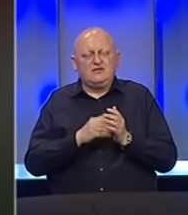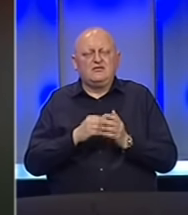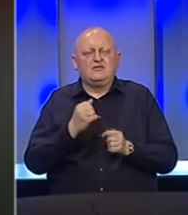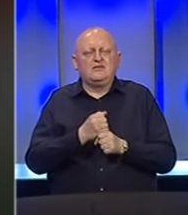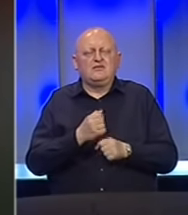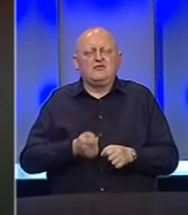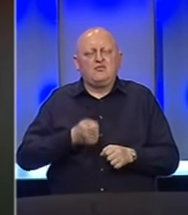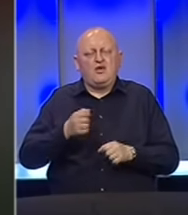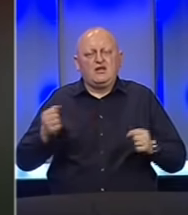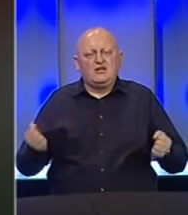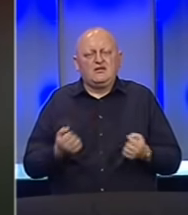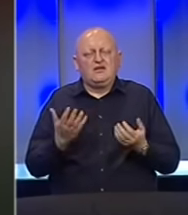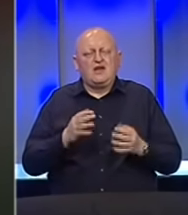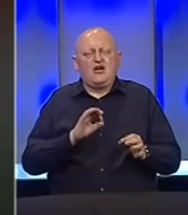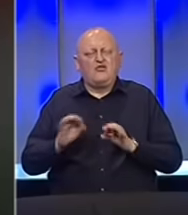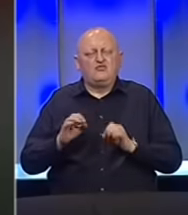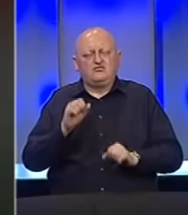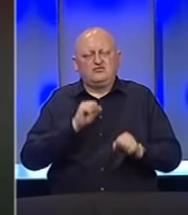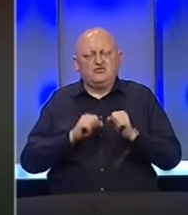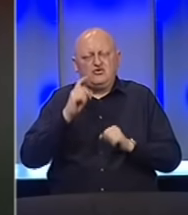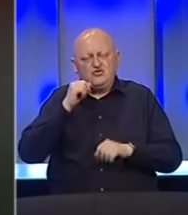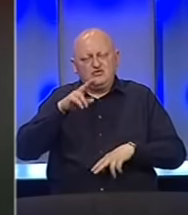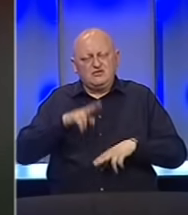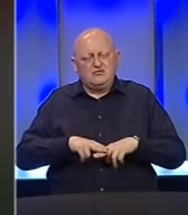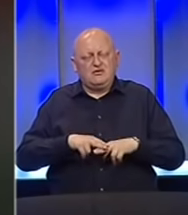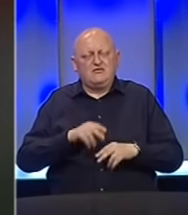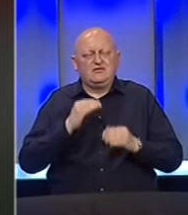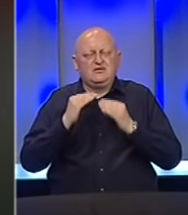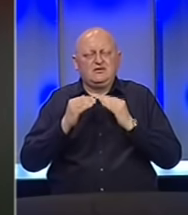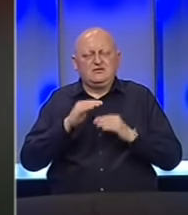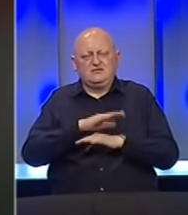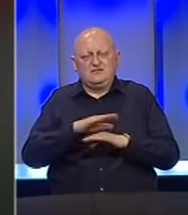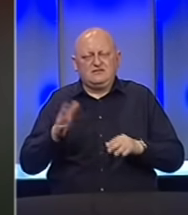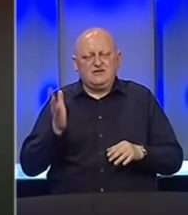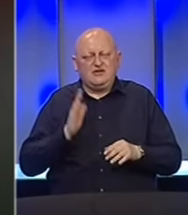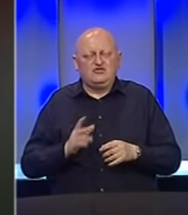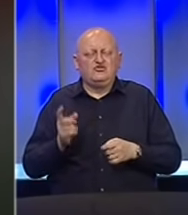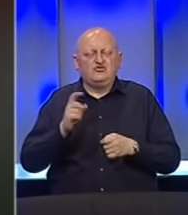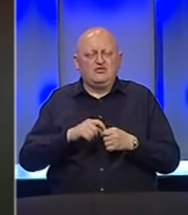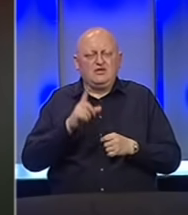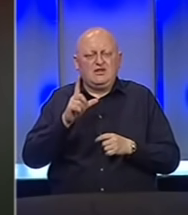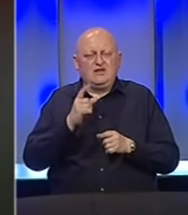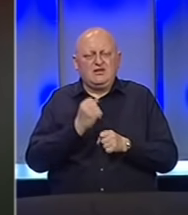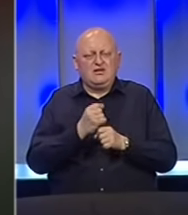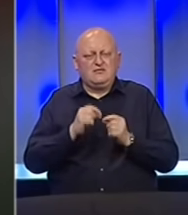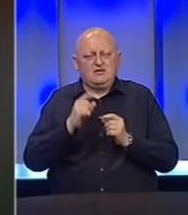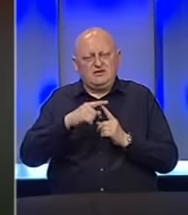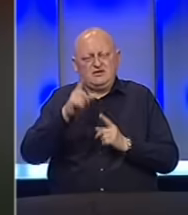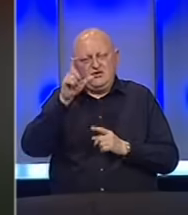nastave ulagati napore kako bi osigurali zaštitu ljudskih prava i jednakost za sve građane, uključujući i LGBT.